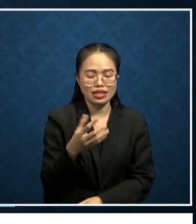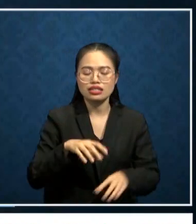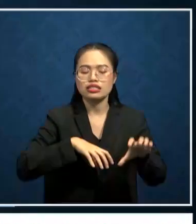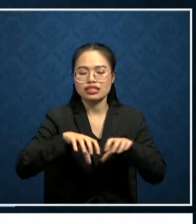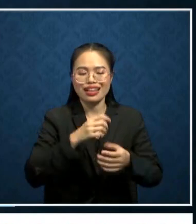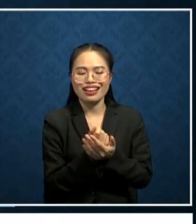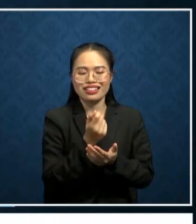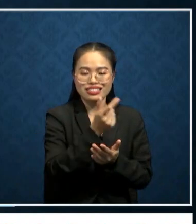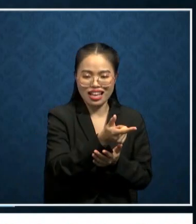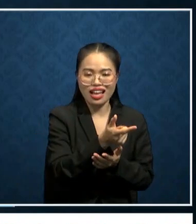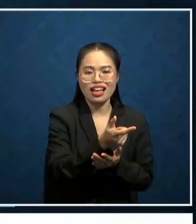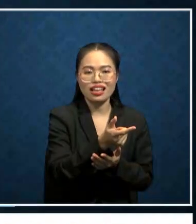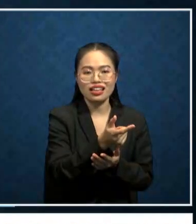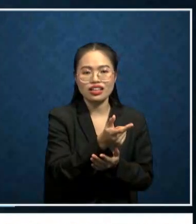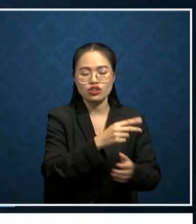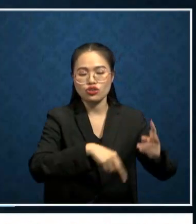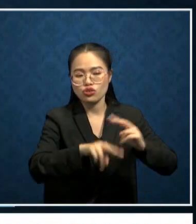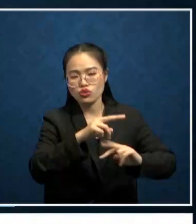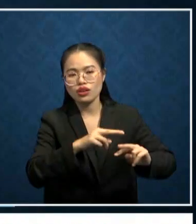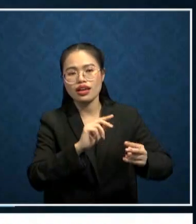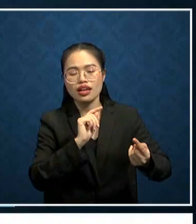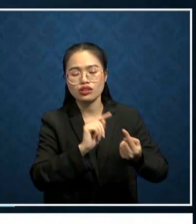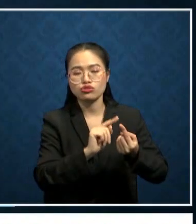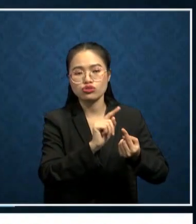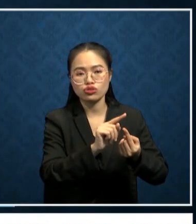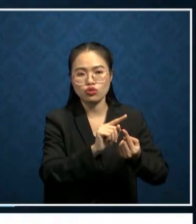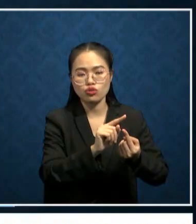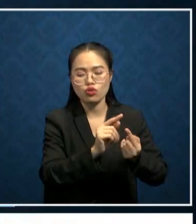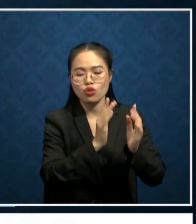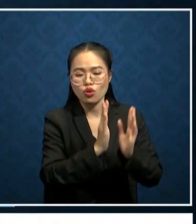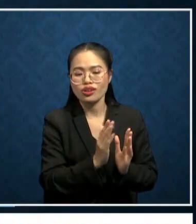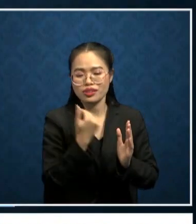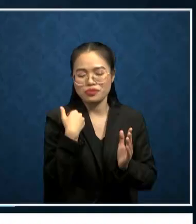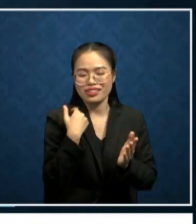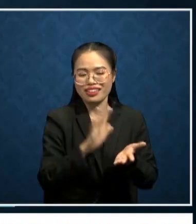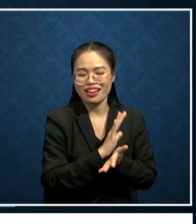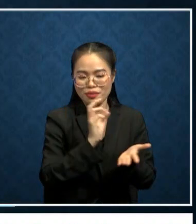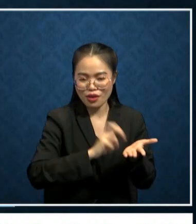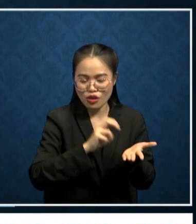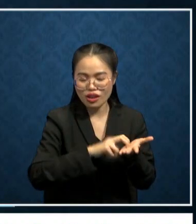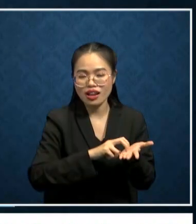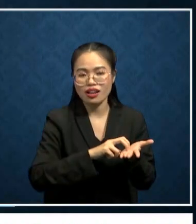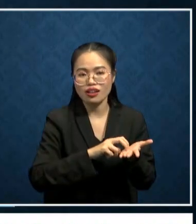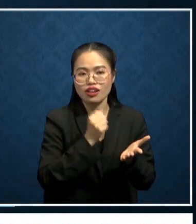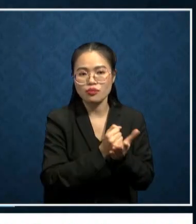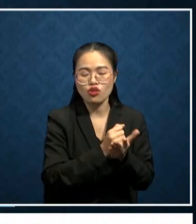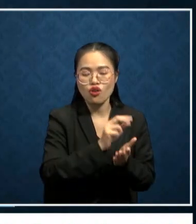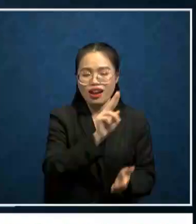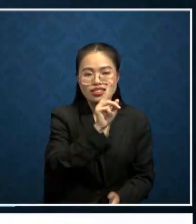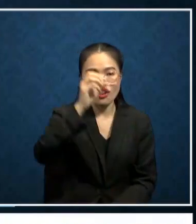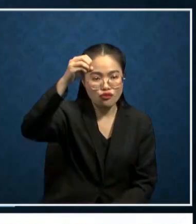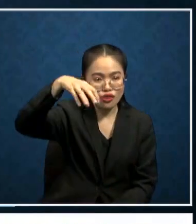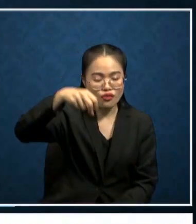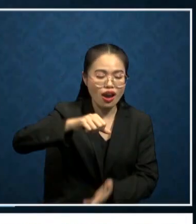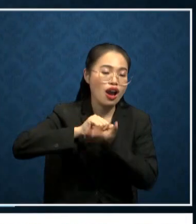ชวอุดหนุนผู้เอ่อรับใบอนุญาตประกอบกิจการไฟฟ้าซึ่งได้ให้บริการแก่ผู้ใช้